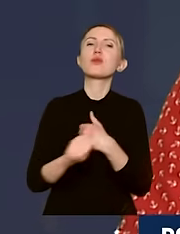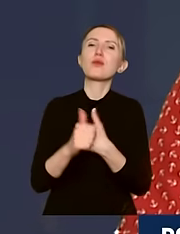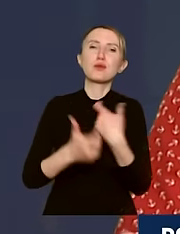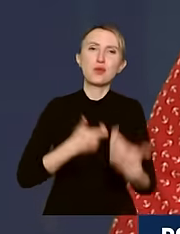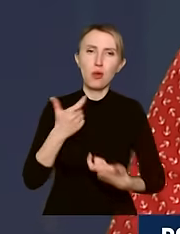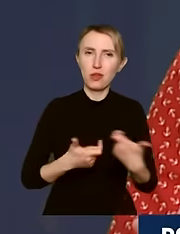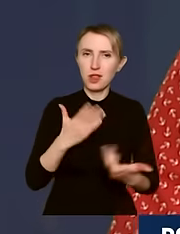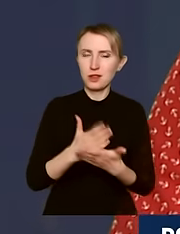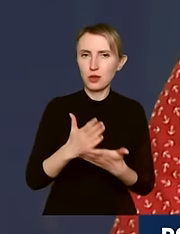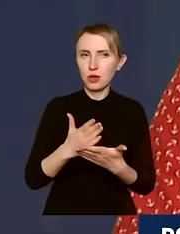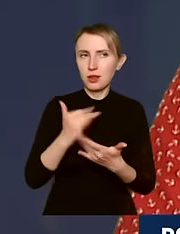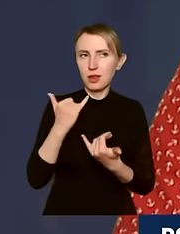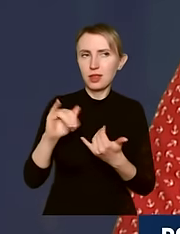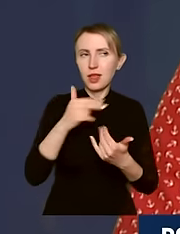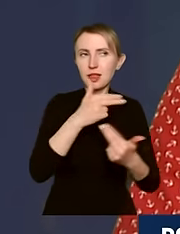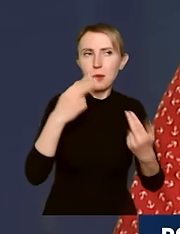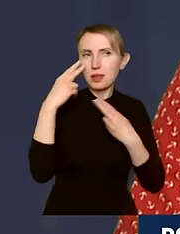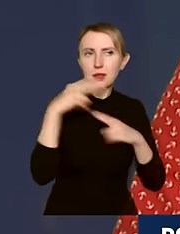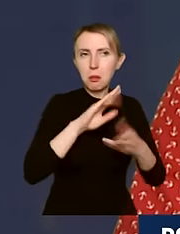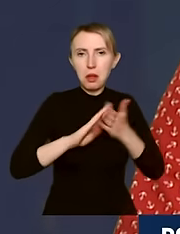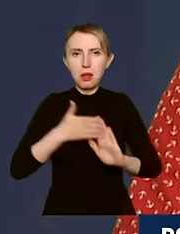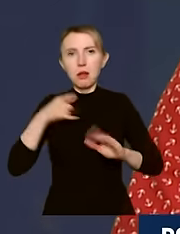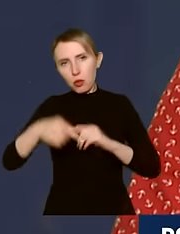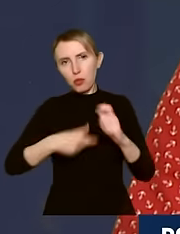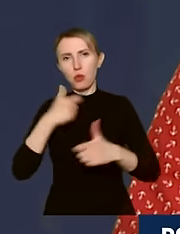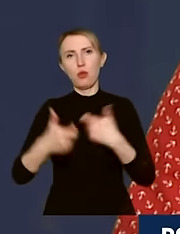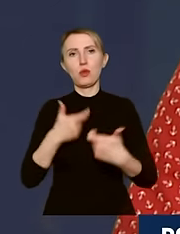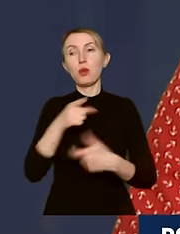pewnie przykryć inne tematy i to jest też taki temat, o którym chętnie